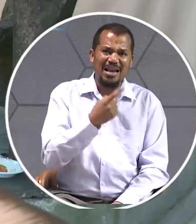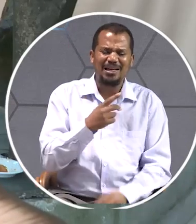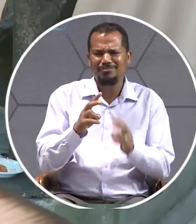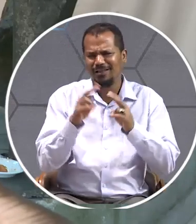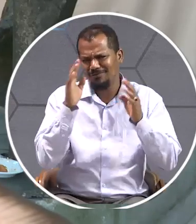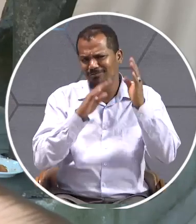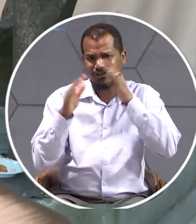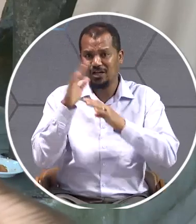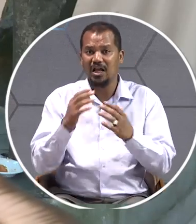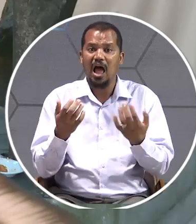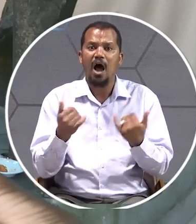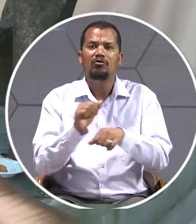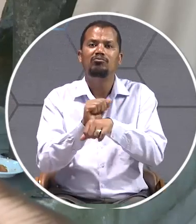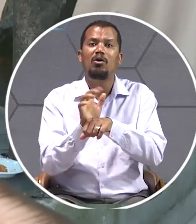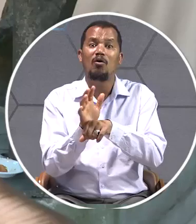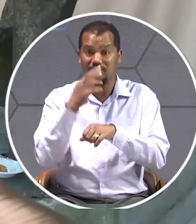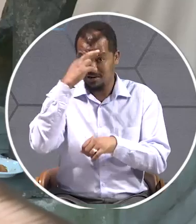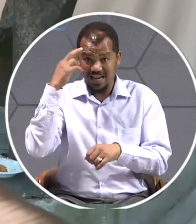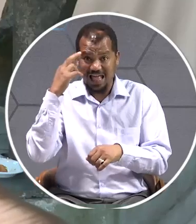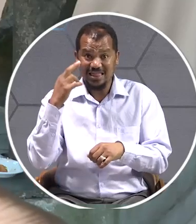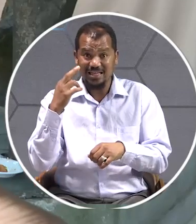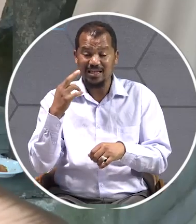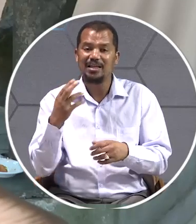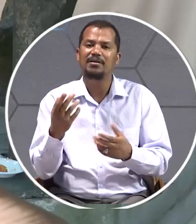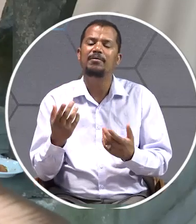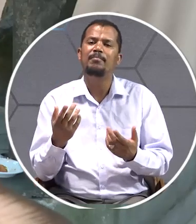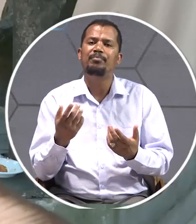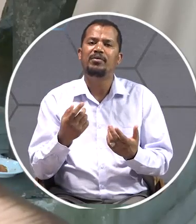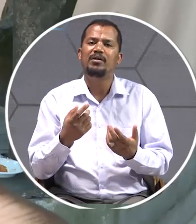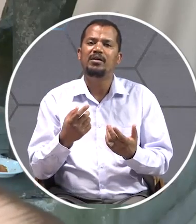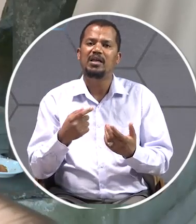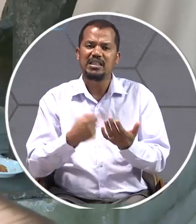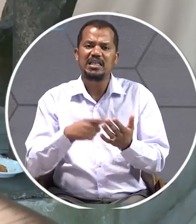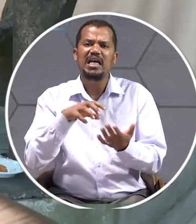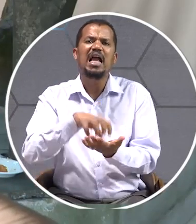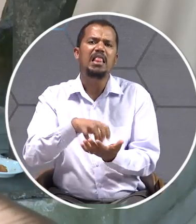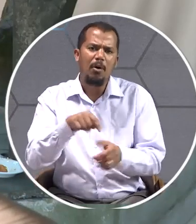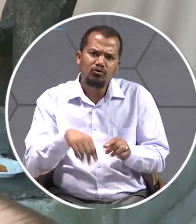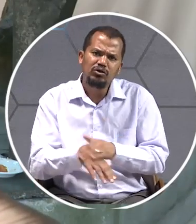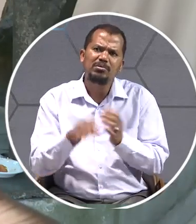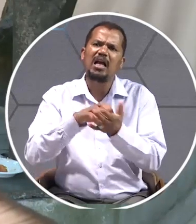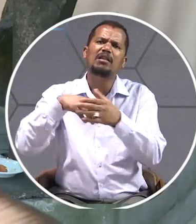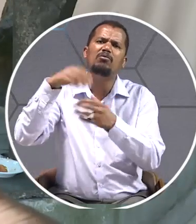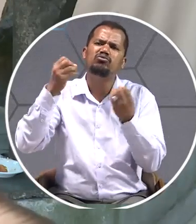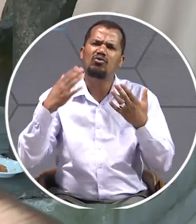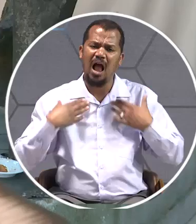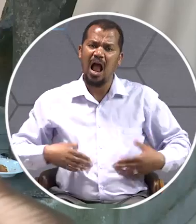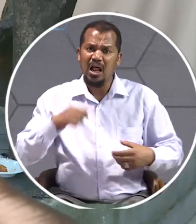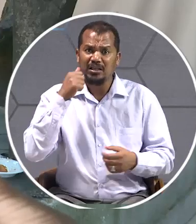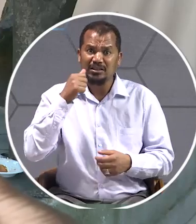በጣም የምትቸገሪባቸው። አሁን ደግሞ በኮቪድ ምክንያት በተለይ እዚህም ከተማ ላይ ከከተማ መውጣ ብዙ አካል ጉዳተኛ